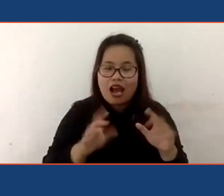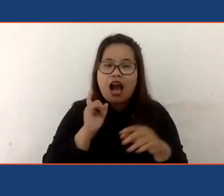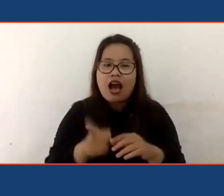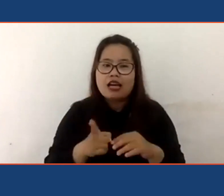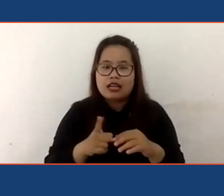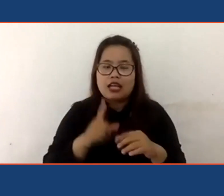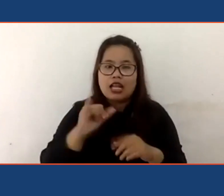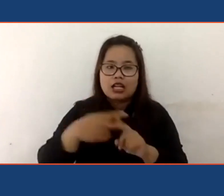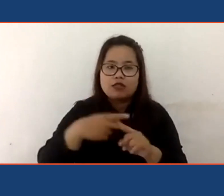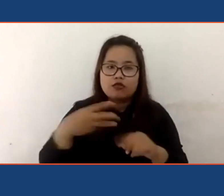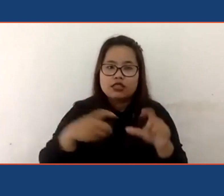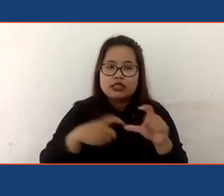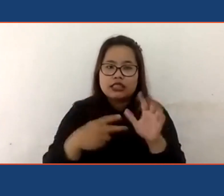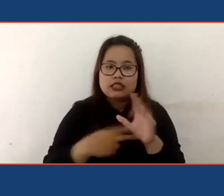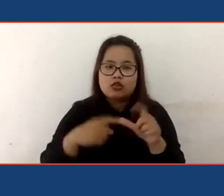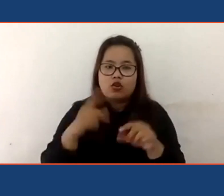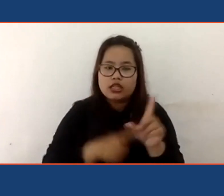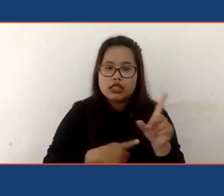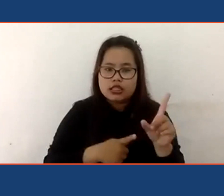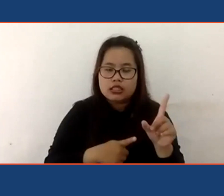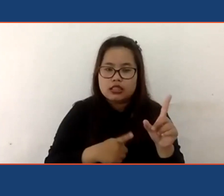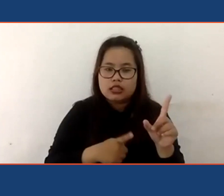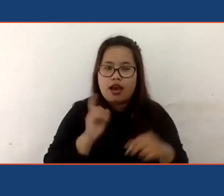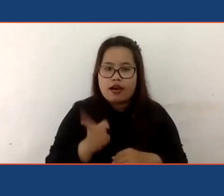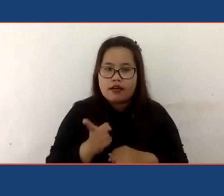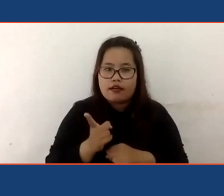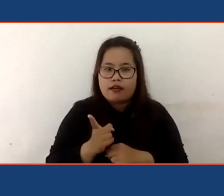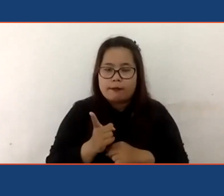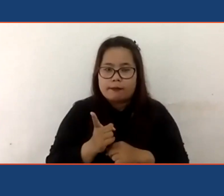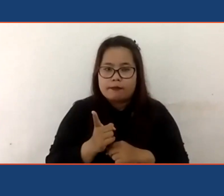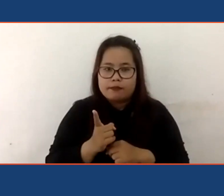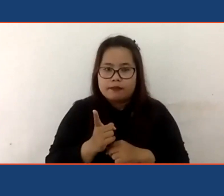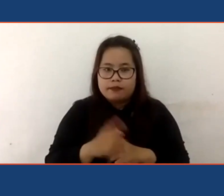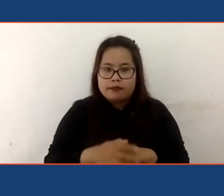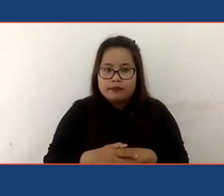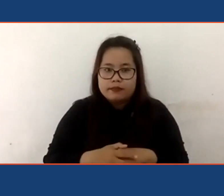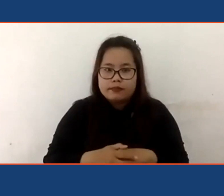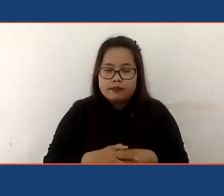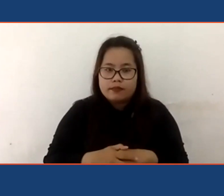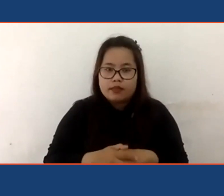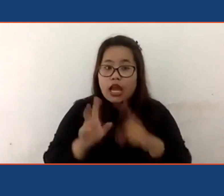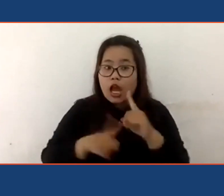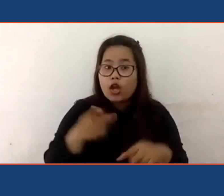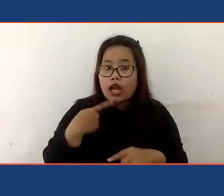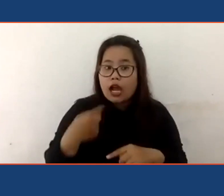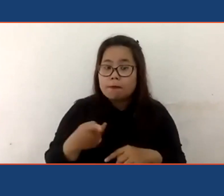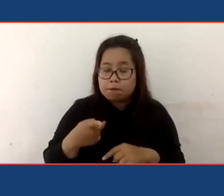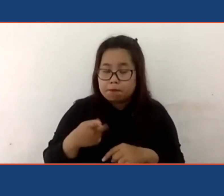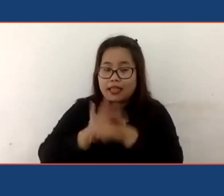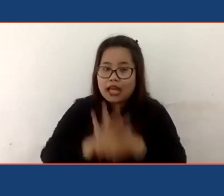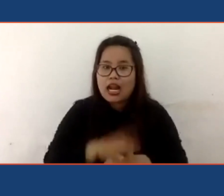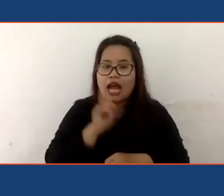soft sensor I am yang yang kami Tekan kan beberapa